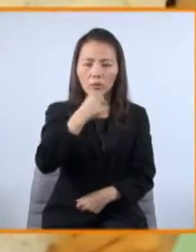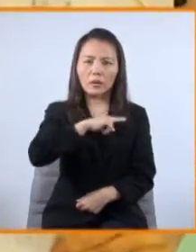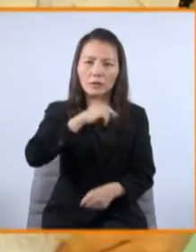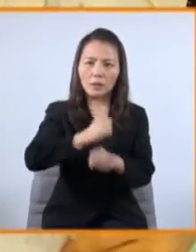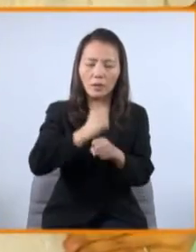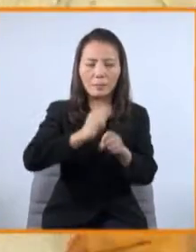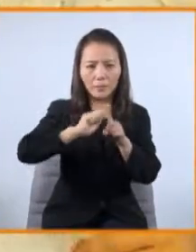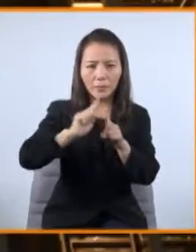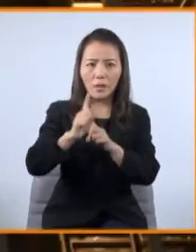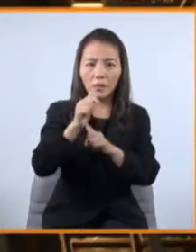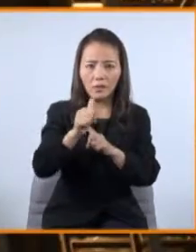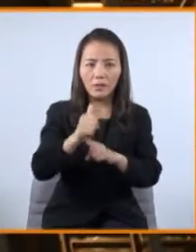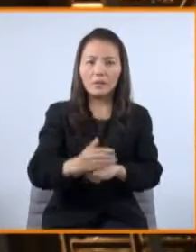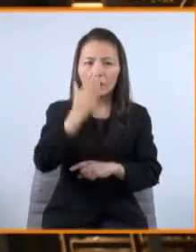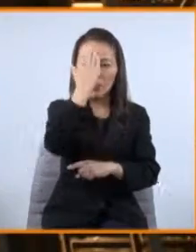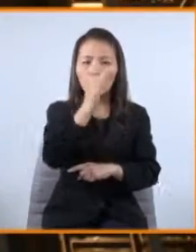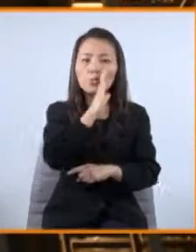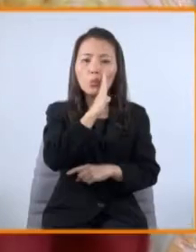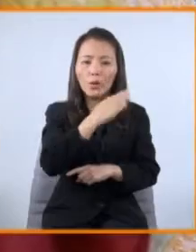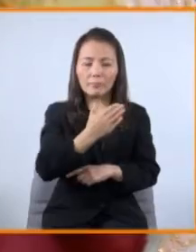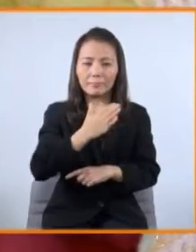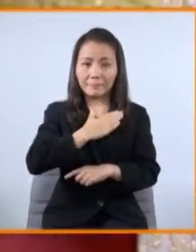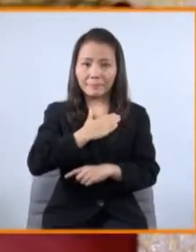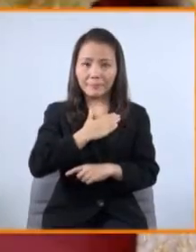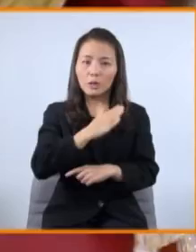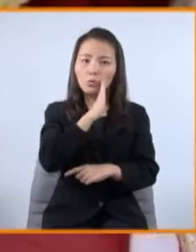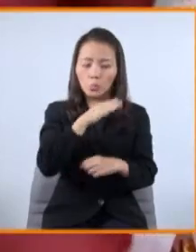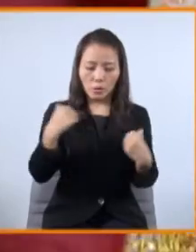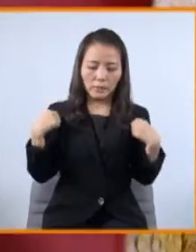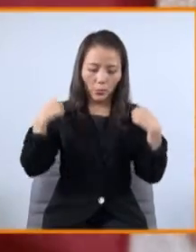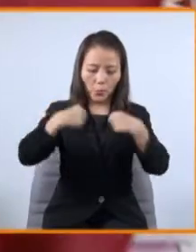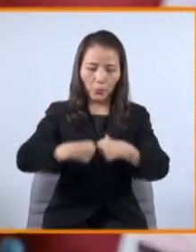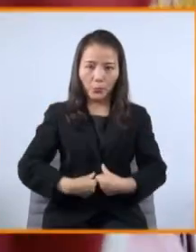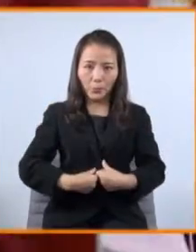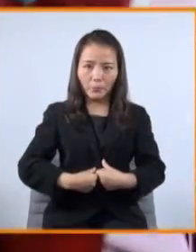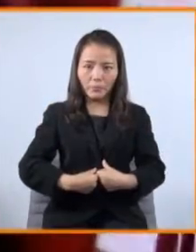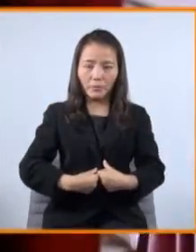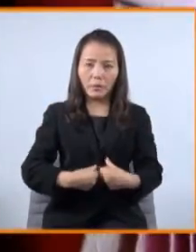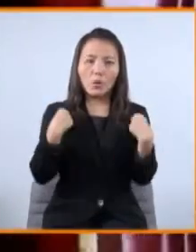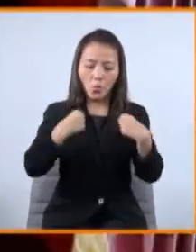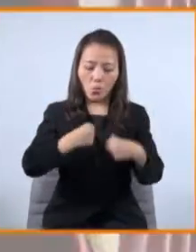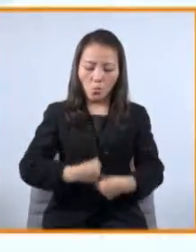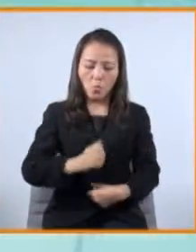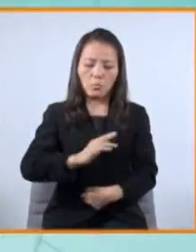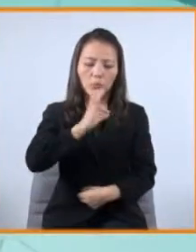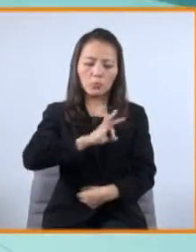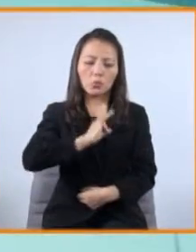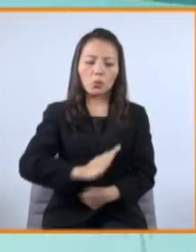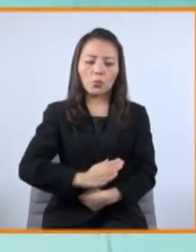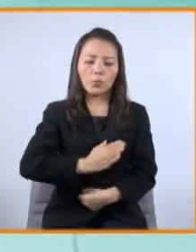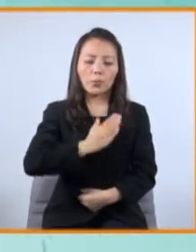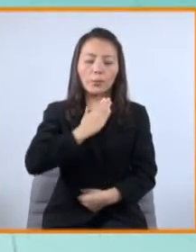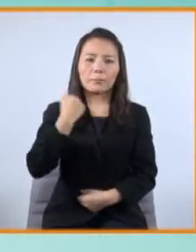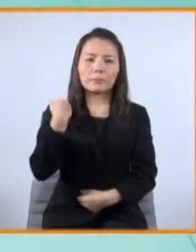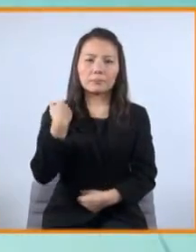คือเนี่ยสมมติว่าเราเป็นอย่างนี้ใช่ไหมคะพอเราใส่ชุดขึ้นมาเราสง่า